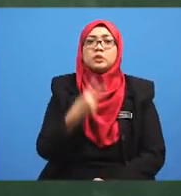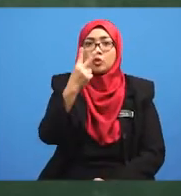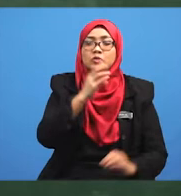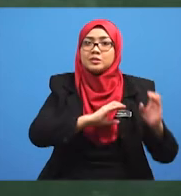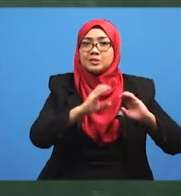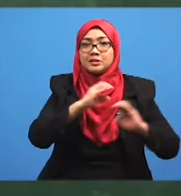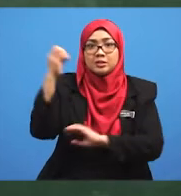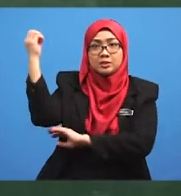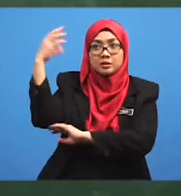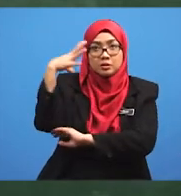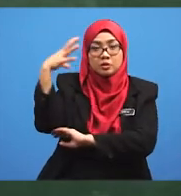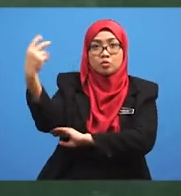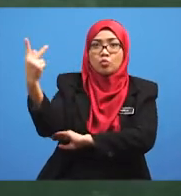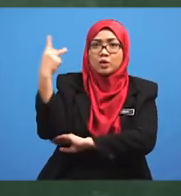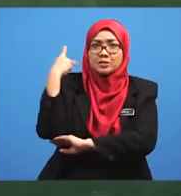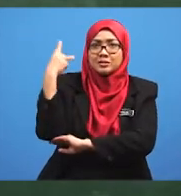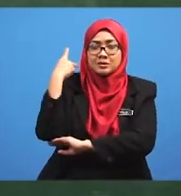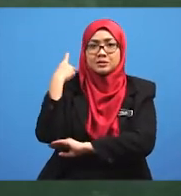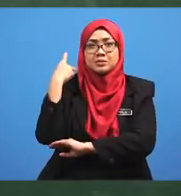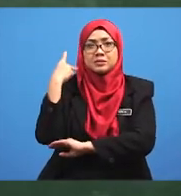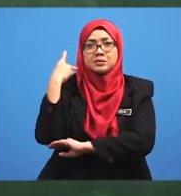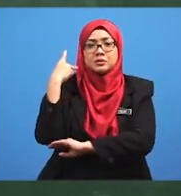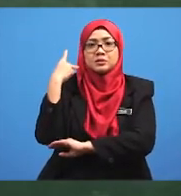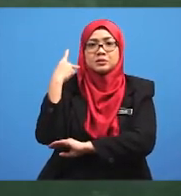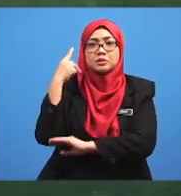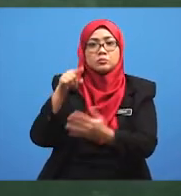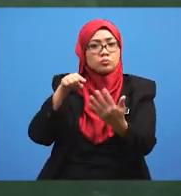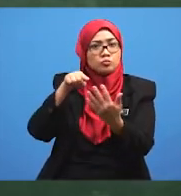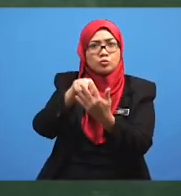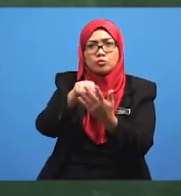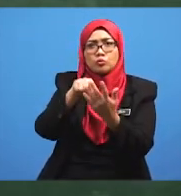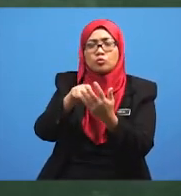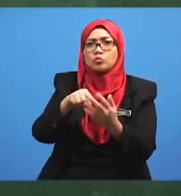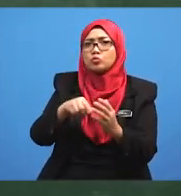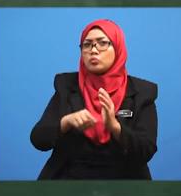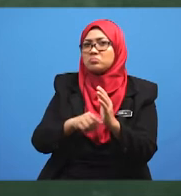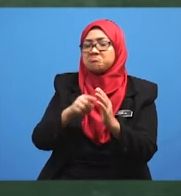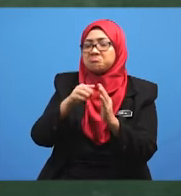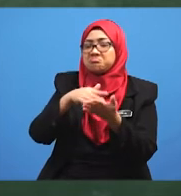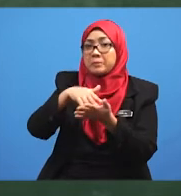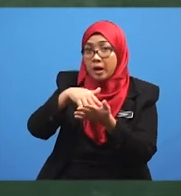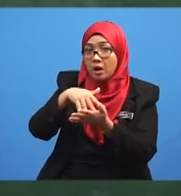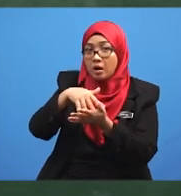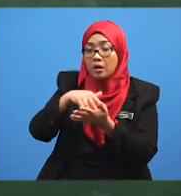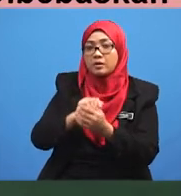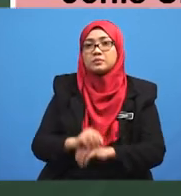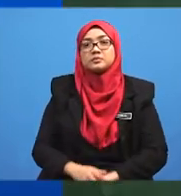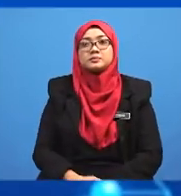penembusan, sinaran alfa mempunyai kuasa penembusan paling lemah.